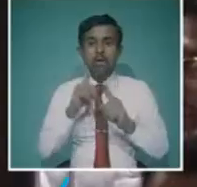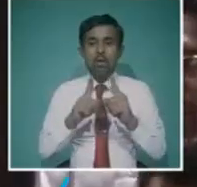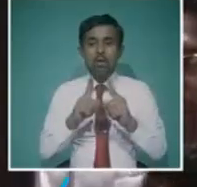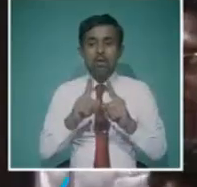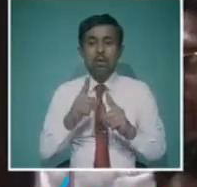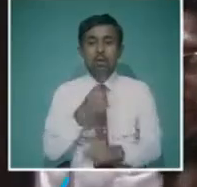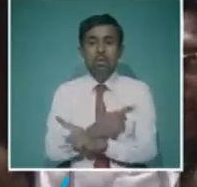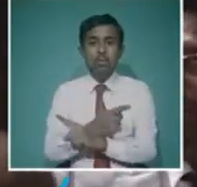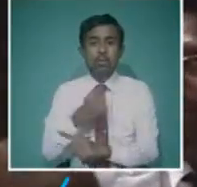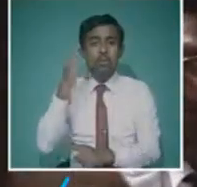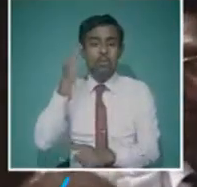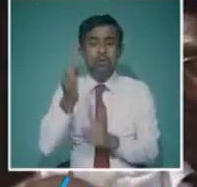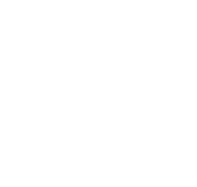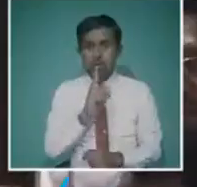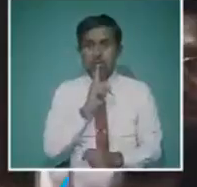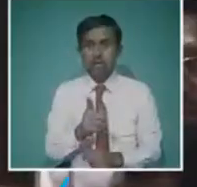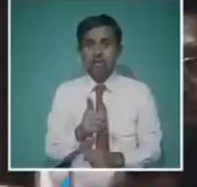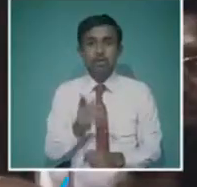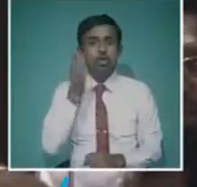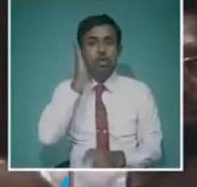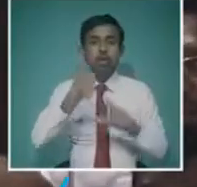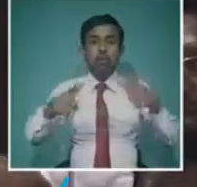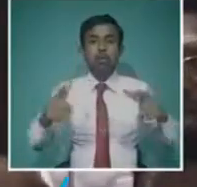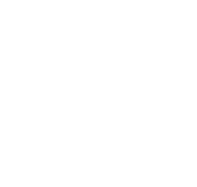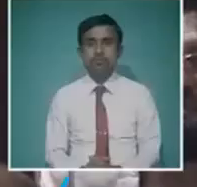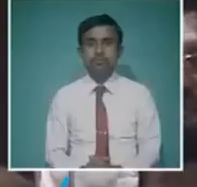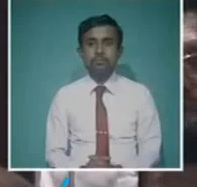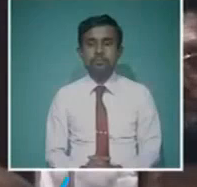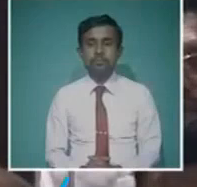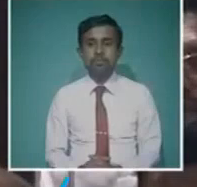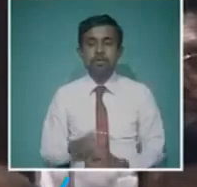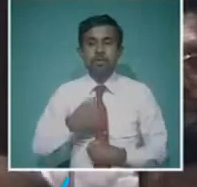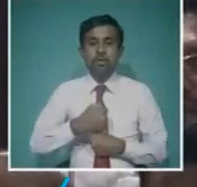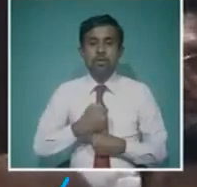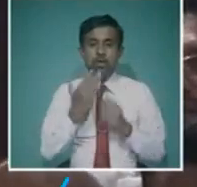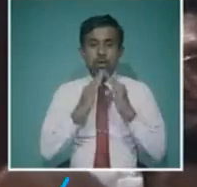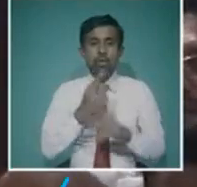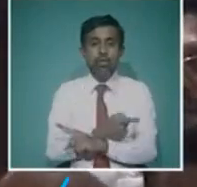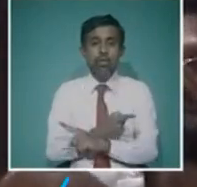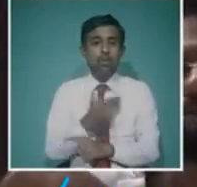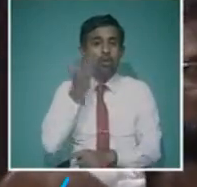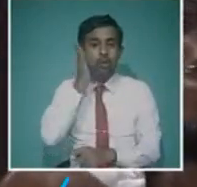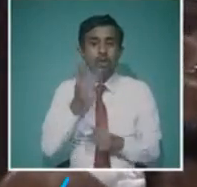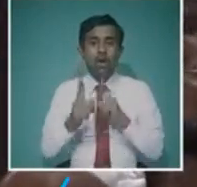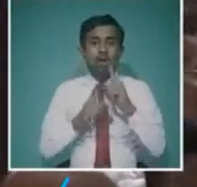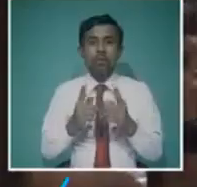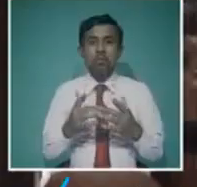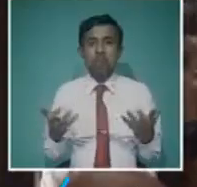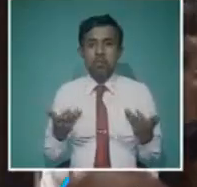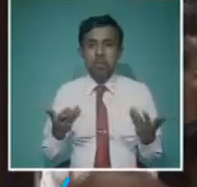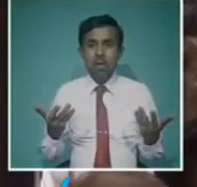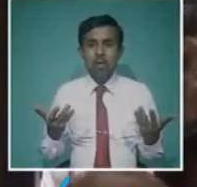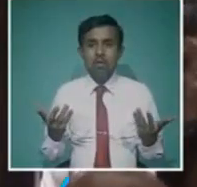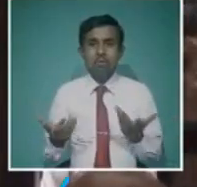ඒ ගුරුවරියට ජනාධිපතිතුමා කිව්වේ ඉංග්‍රීසි භාෂාවෙන් ඔයා කතා කරන්න කියලා. ඒ රජයේ පාසලේ ගුරුවරියට ඉංග්‍රීසි කතා කරගන්න බැරුව